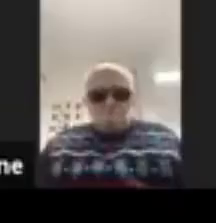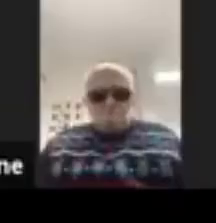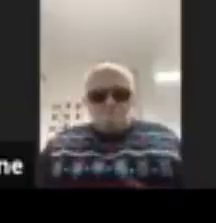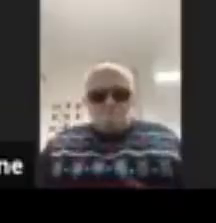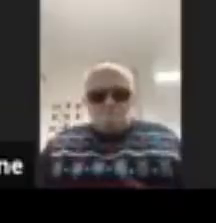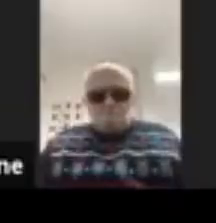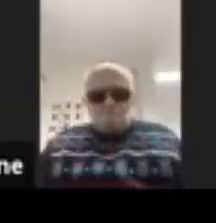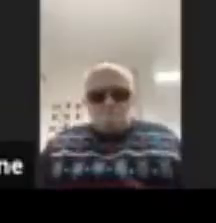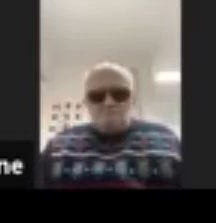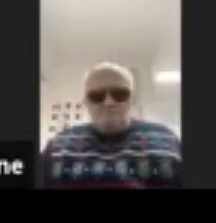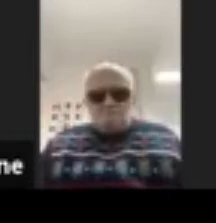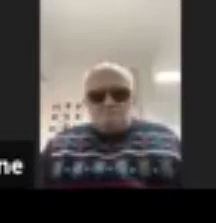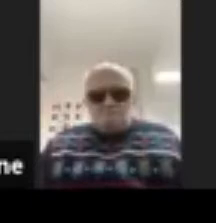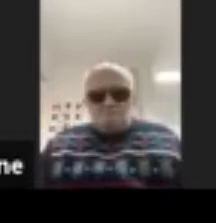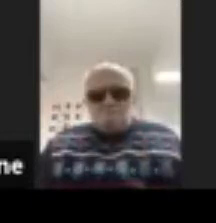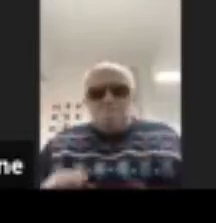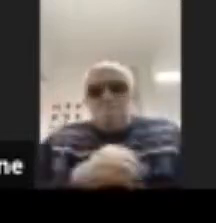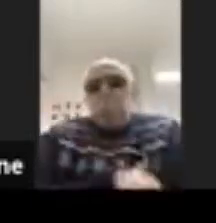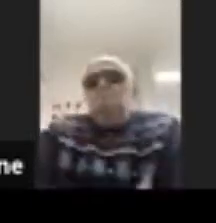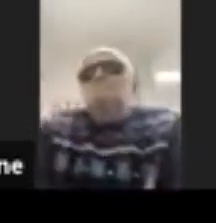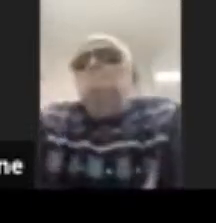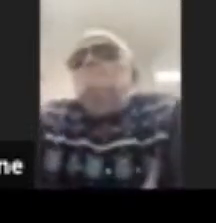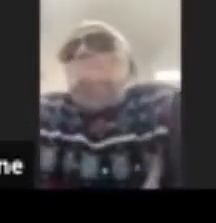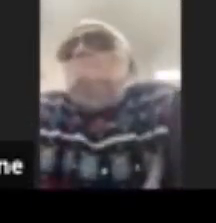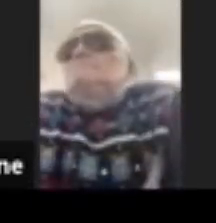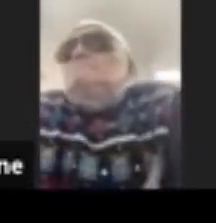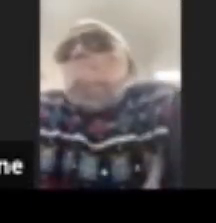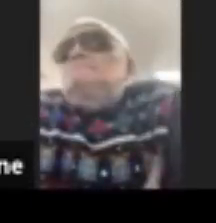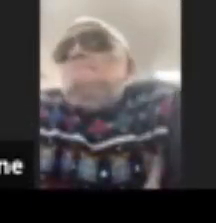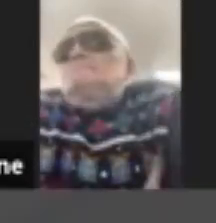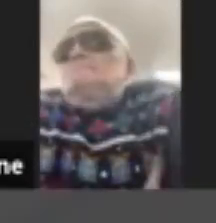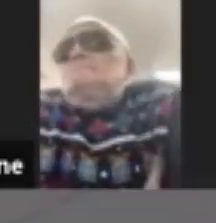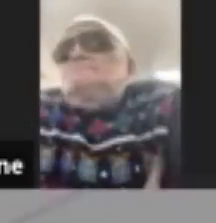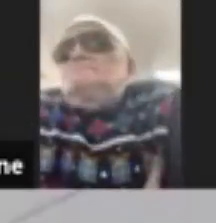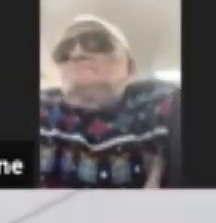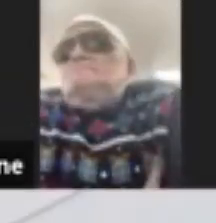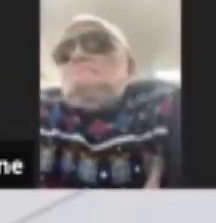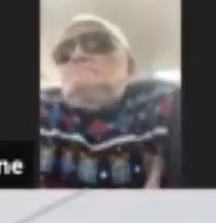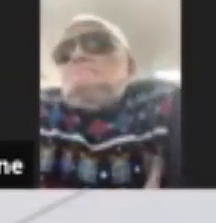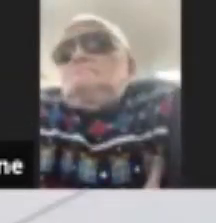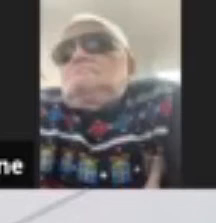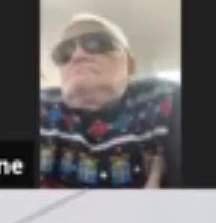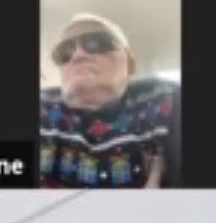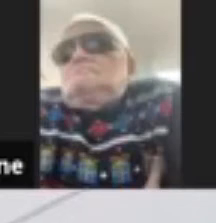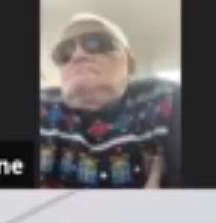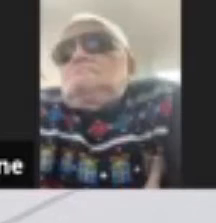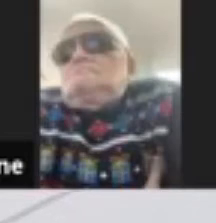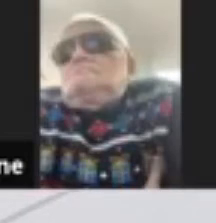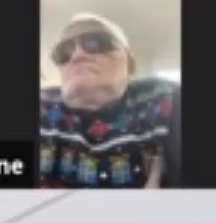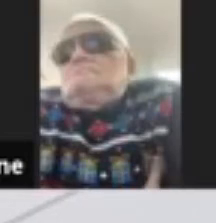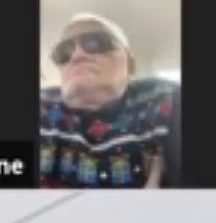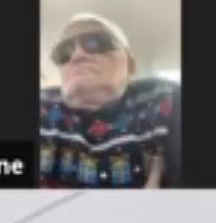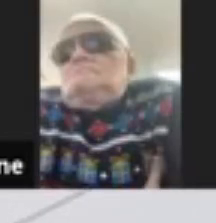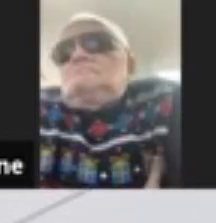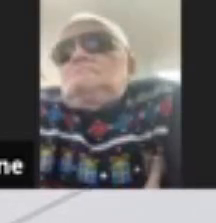Selektiert Message Wert Attachment Yes, Konzert dieses Buchstiele, Subjekt Bogen Material Saar 35. Sendikum Katz des Buchstiele Karte Zagreb Appel sei den